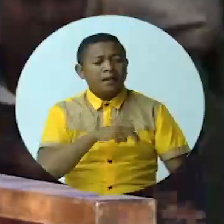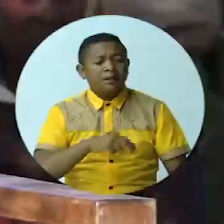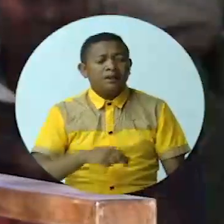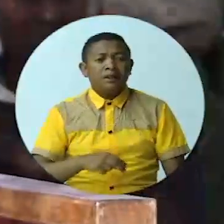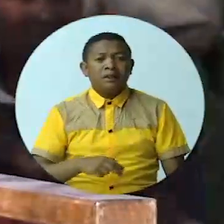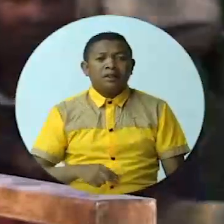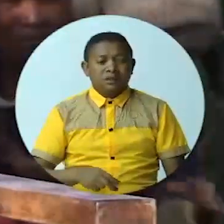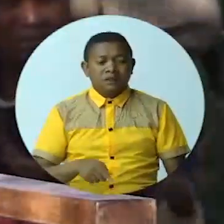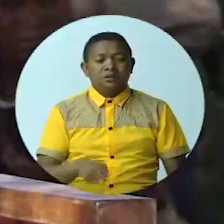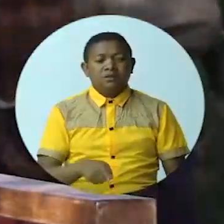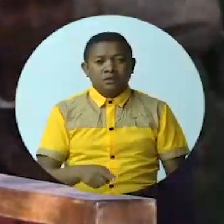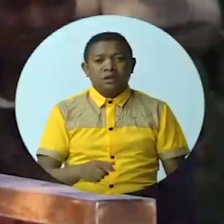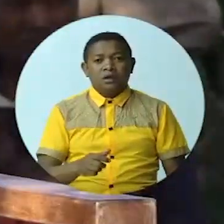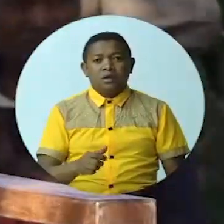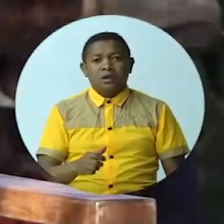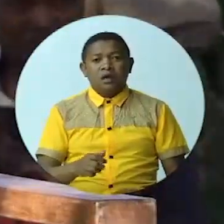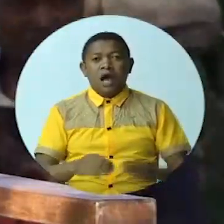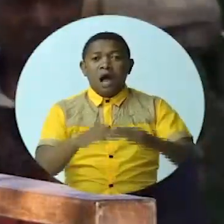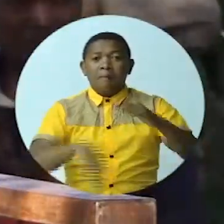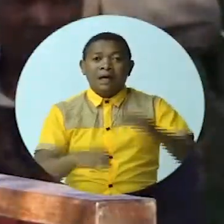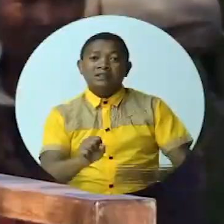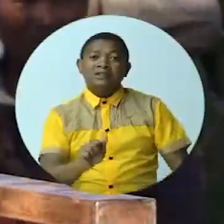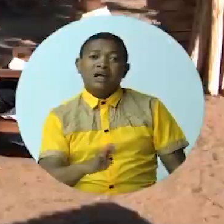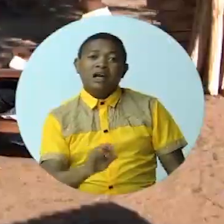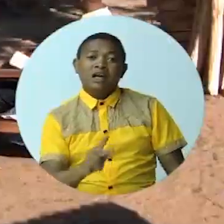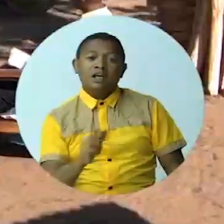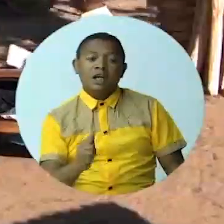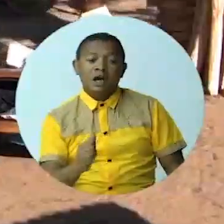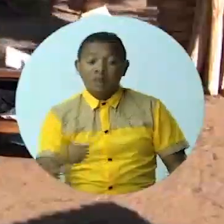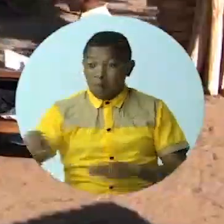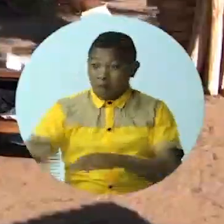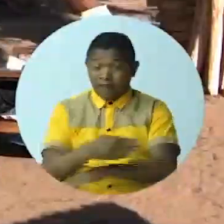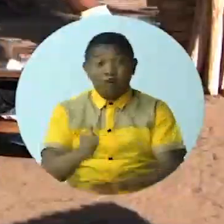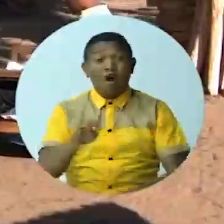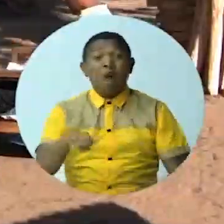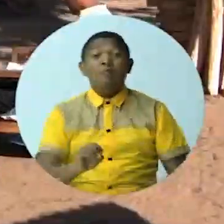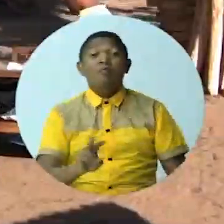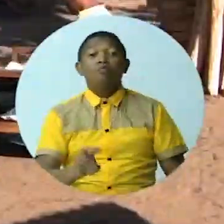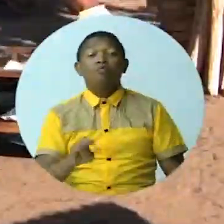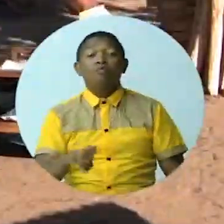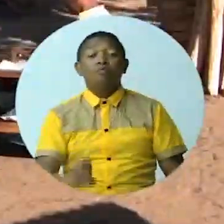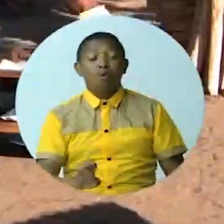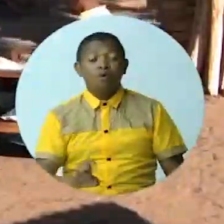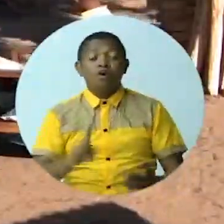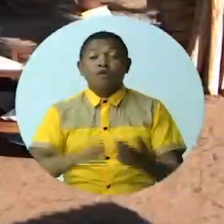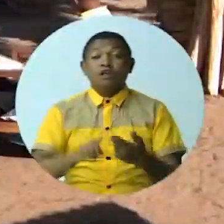ambany sarika mandalo ao Bovombe, mandalo ao Irabo,